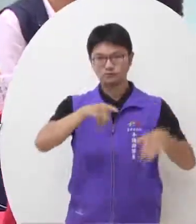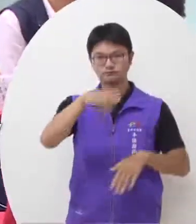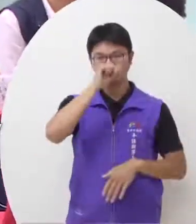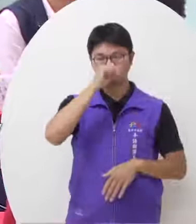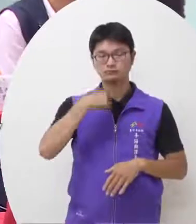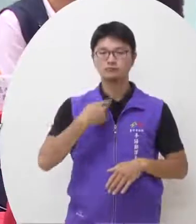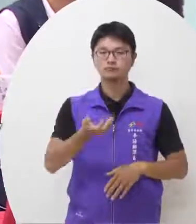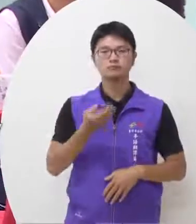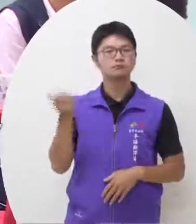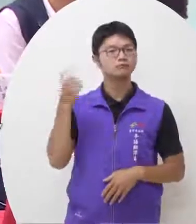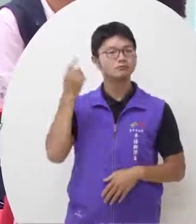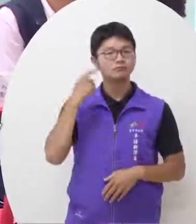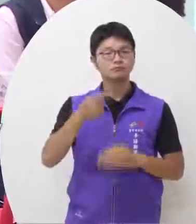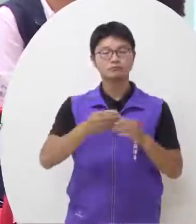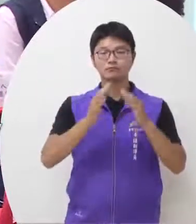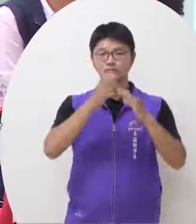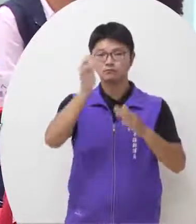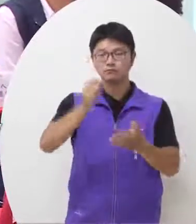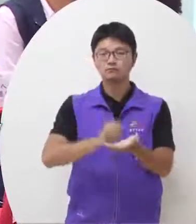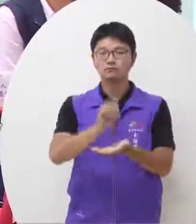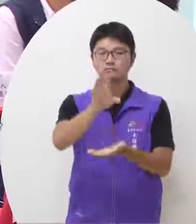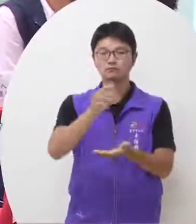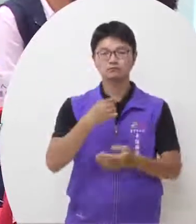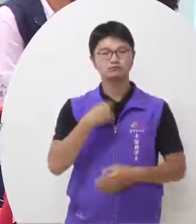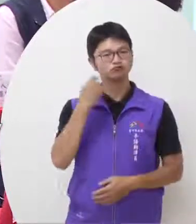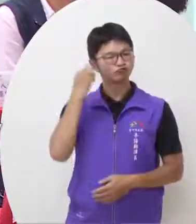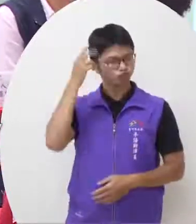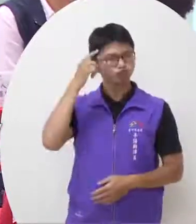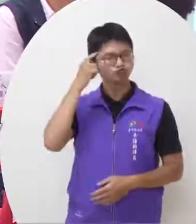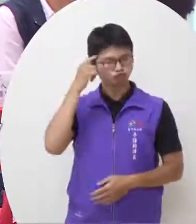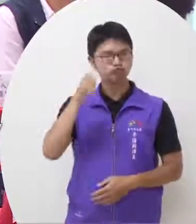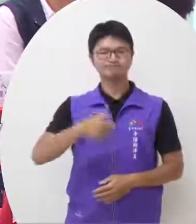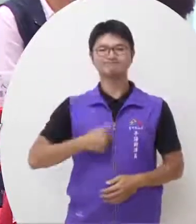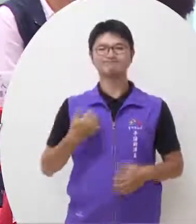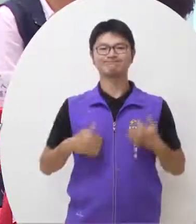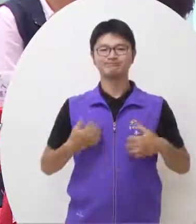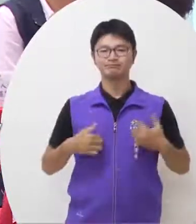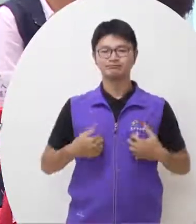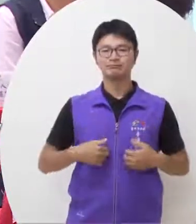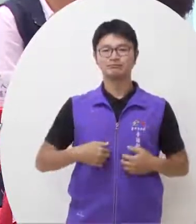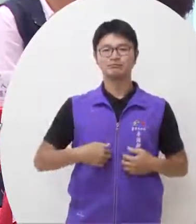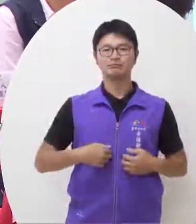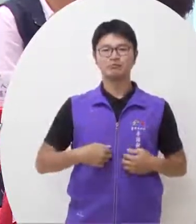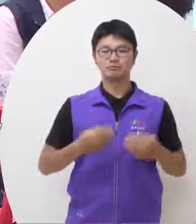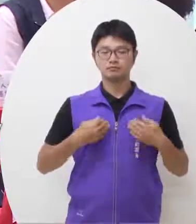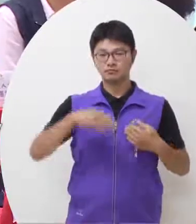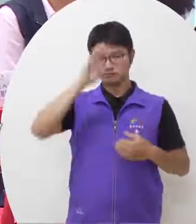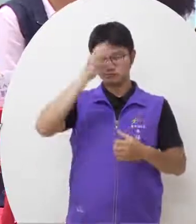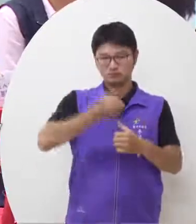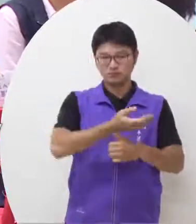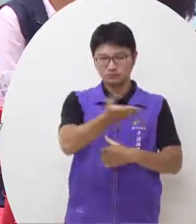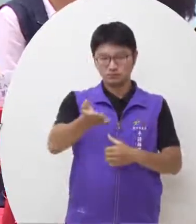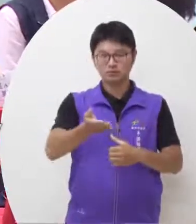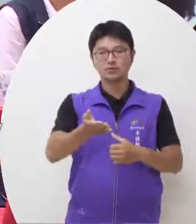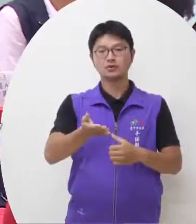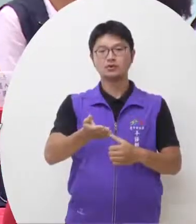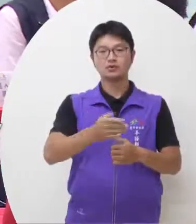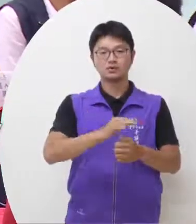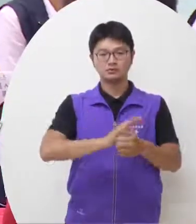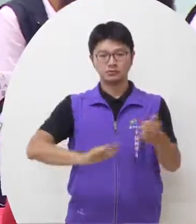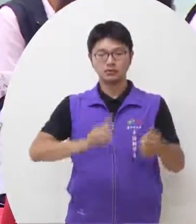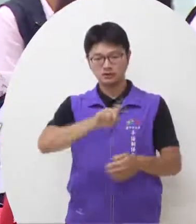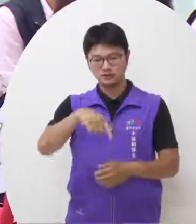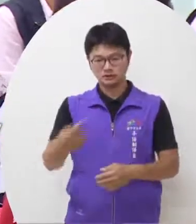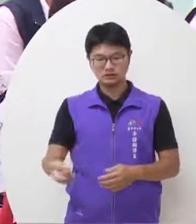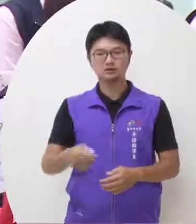刚刚听了市长的报告，我觉得我们非常的开心，疫情之后市长第一站到了西屯区，